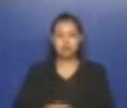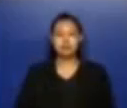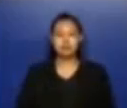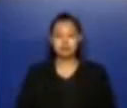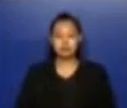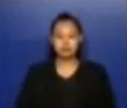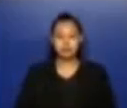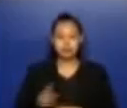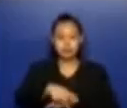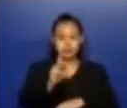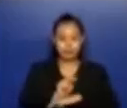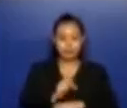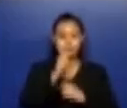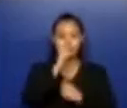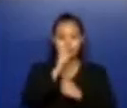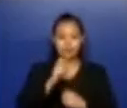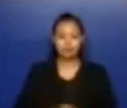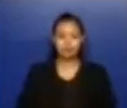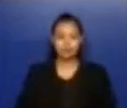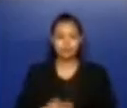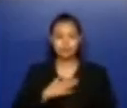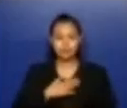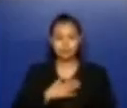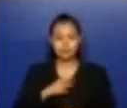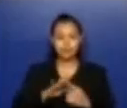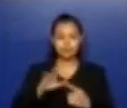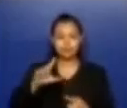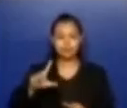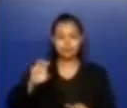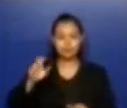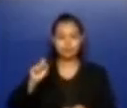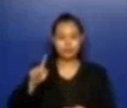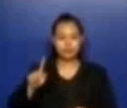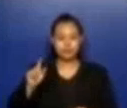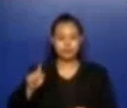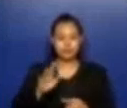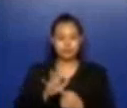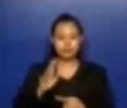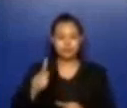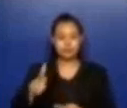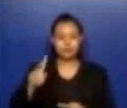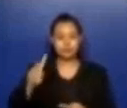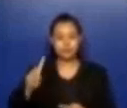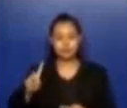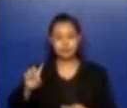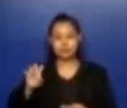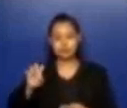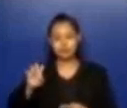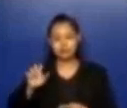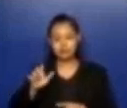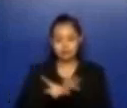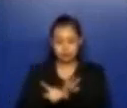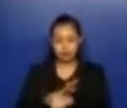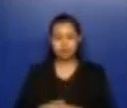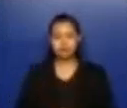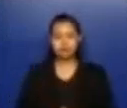ท่านประธานที่เคารพครับกับผมนายเลิศศักดิ์พัฒนชัยกุลสมาชิกสภาผู้แทนราษฎรจังหวัดเล